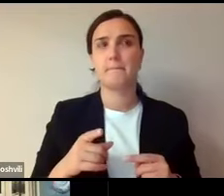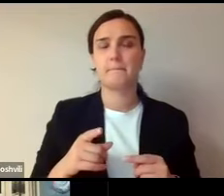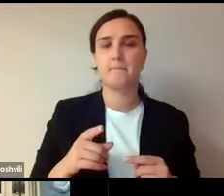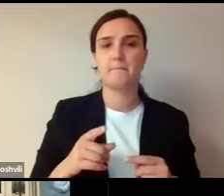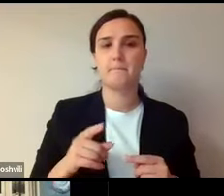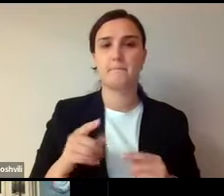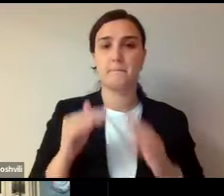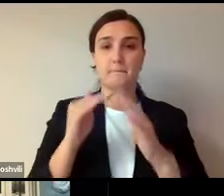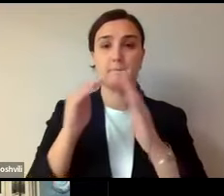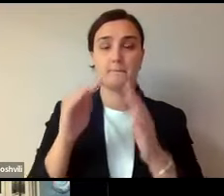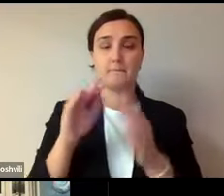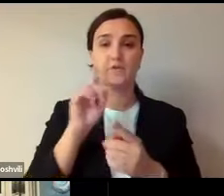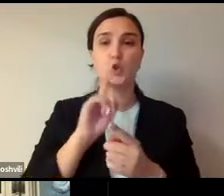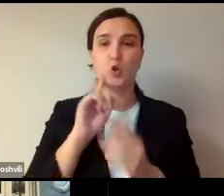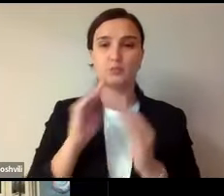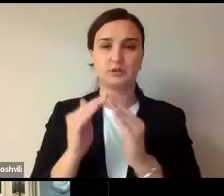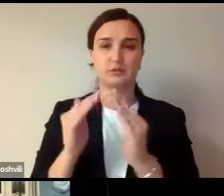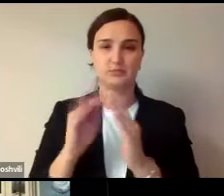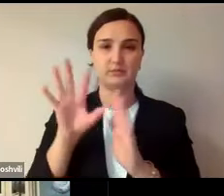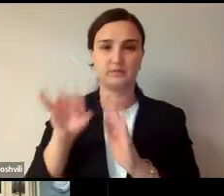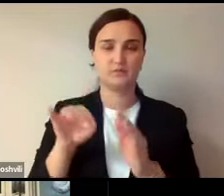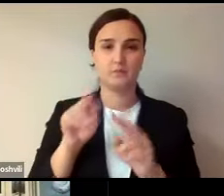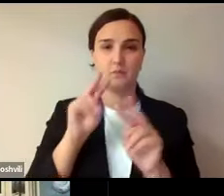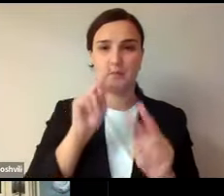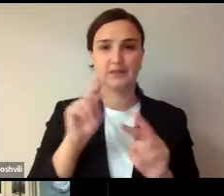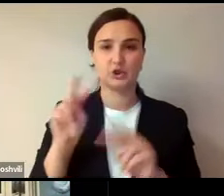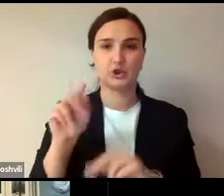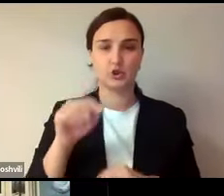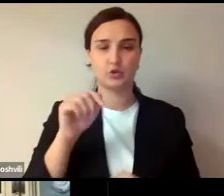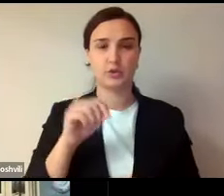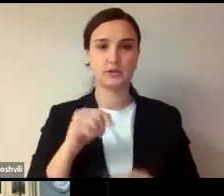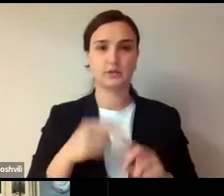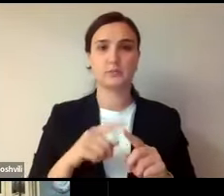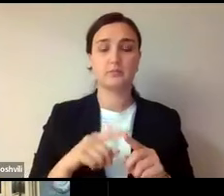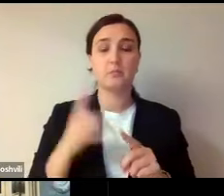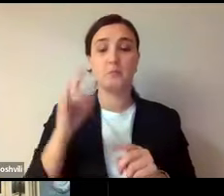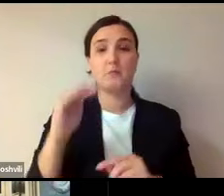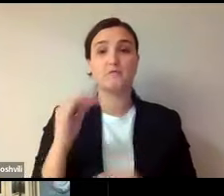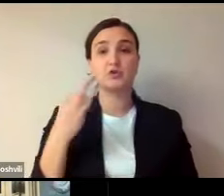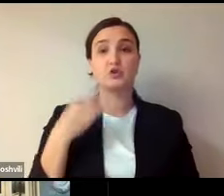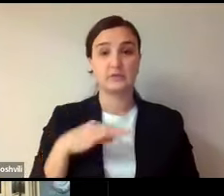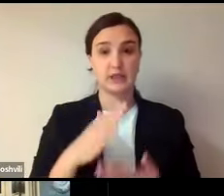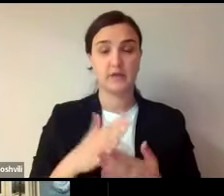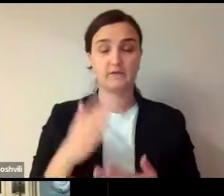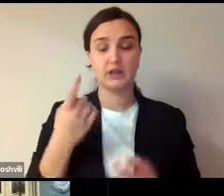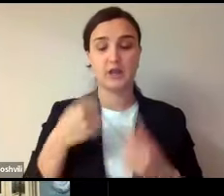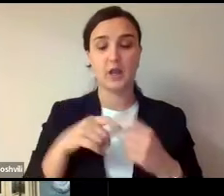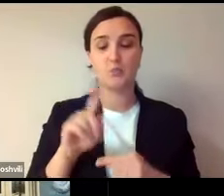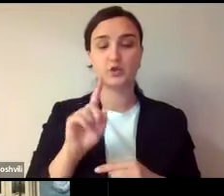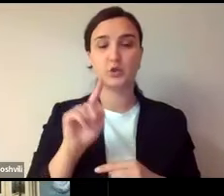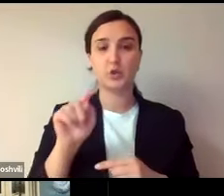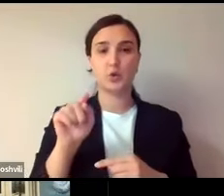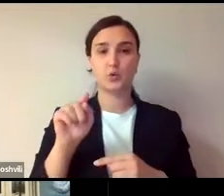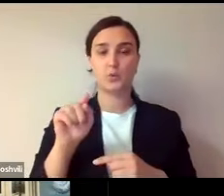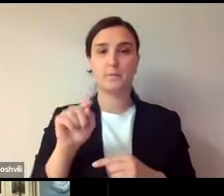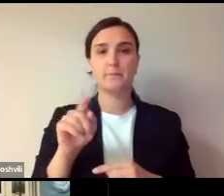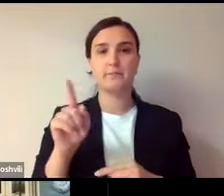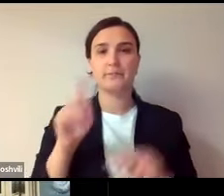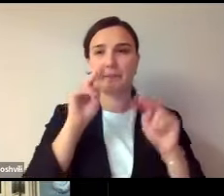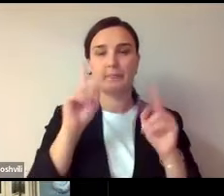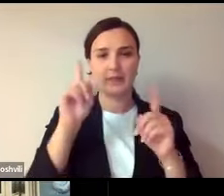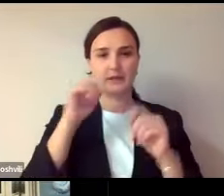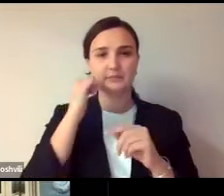ყავს მეუღლე და პატარა შვილი. თუმცა იქიდან გამომდინარე, რომ პანსიონატები,